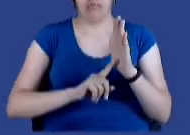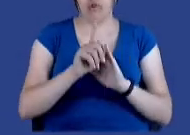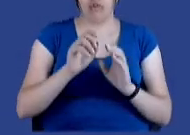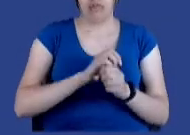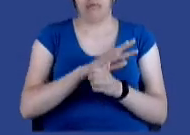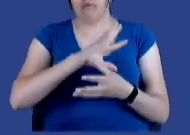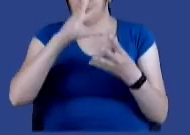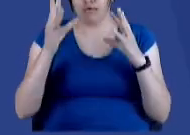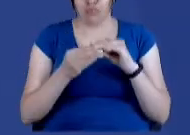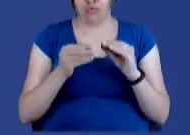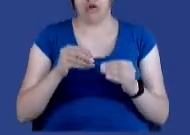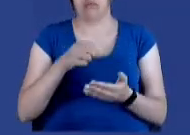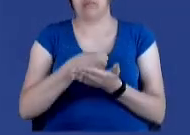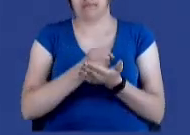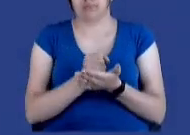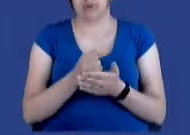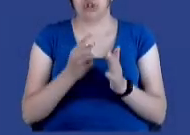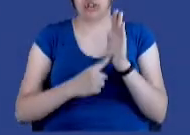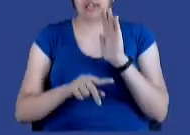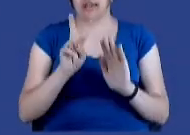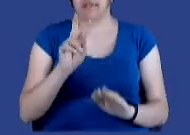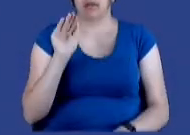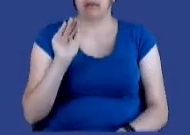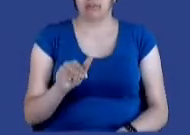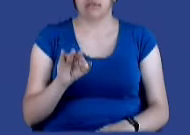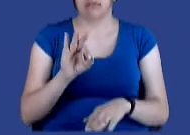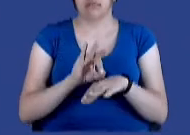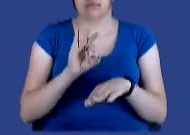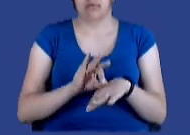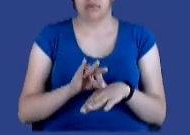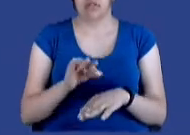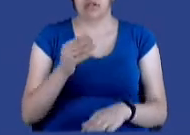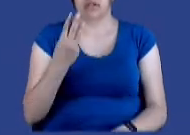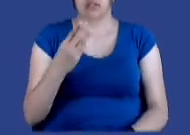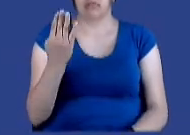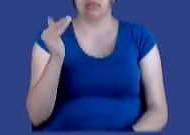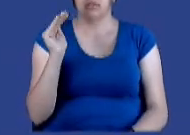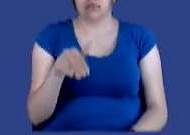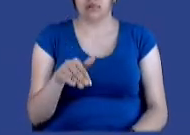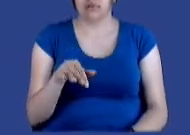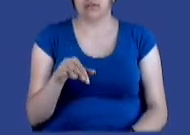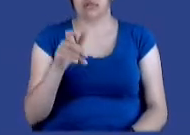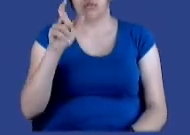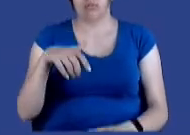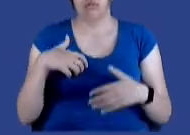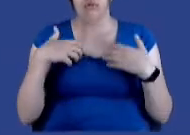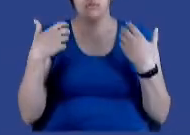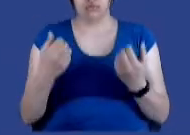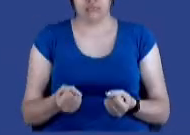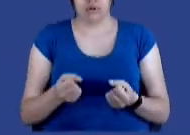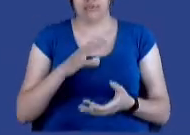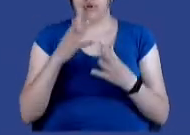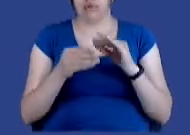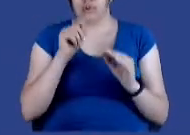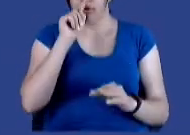пандемії в Україні зафіксували майже 62 тисячі інфікованих, 34 тисячі пацієнтів вже одужали. Всього